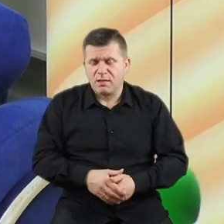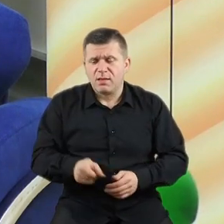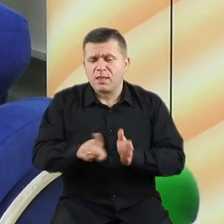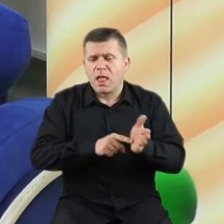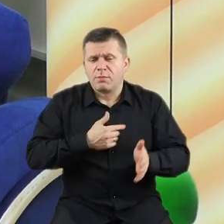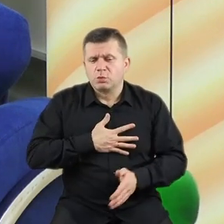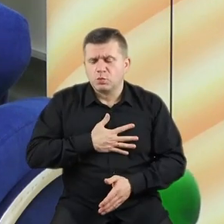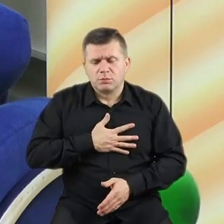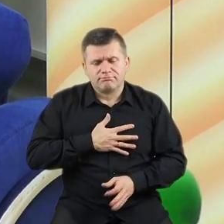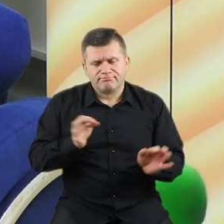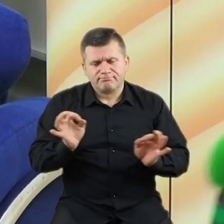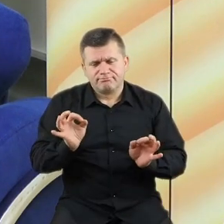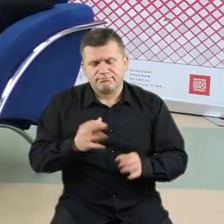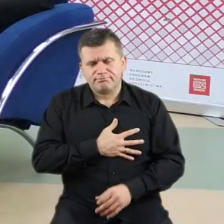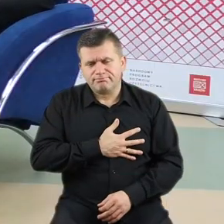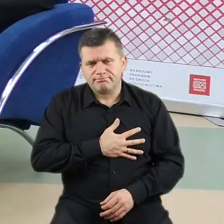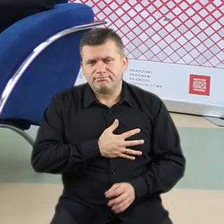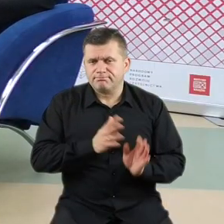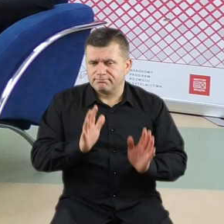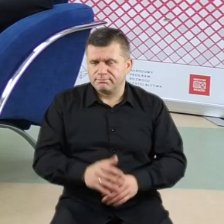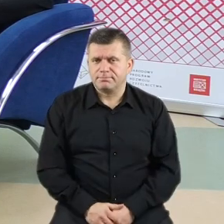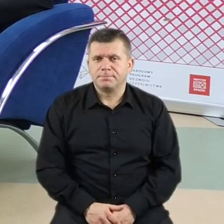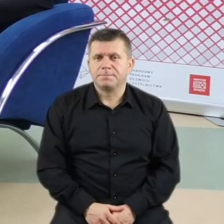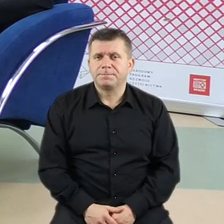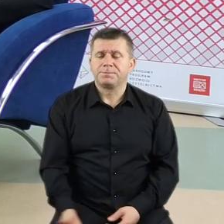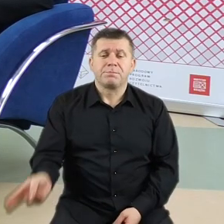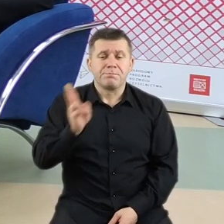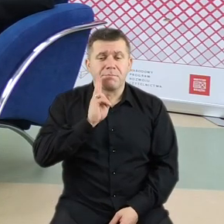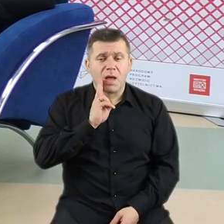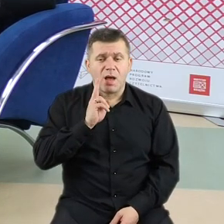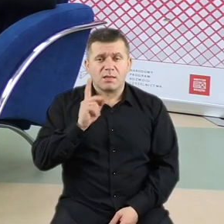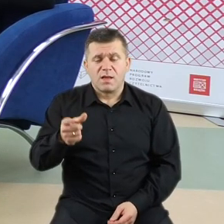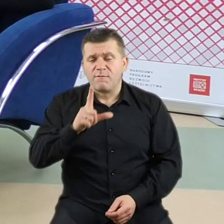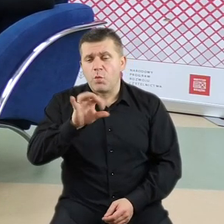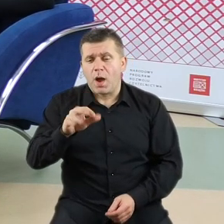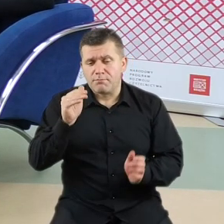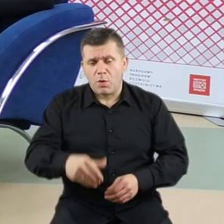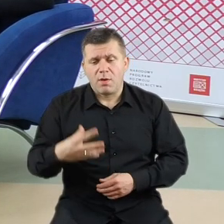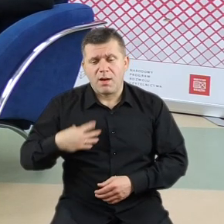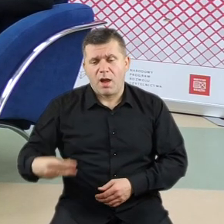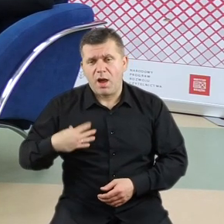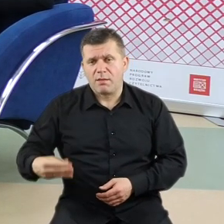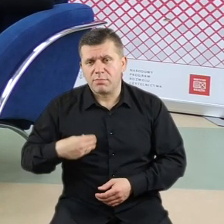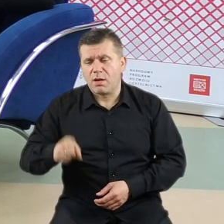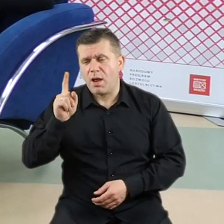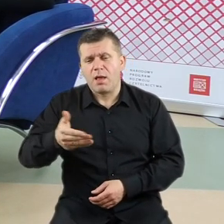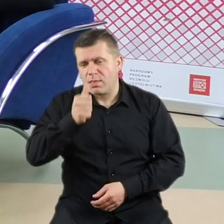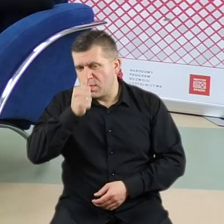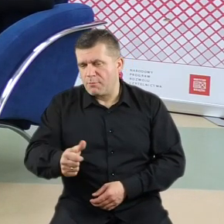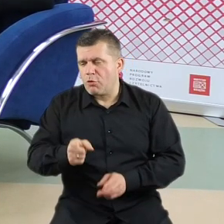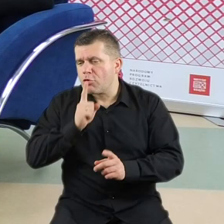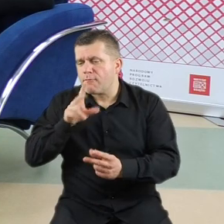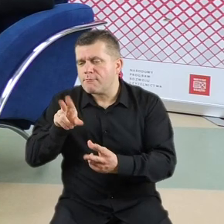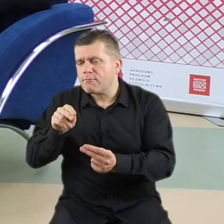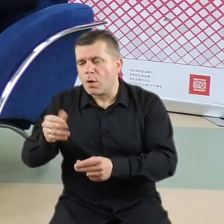dla mnie bardzo porażające. No bo tak, matki w łagrach mogły karmić w żłobkach swoje dzieci, ale nie miały prawa się do nich